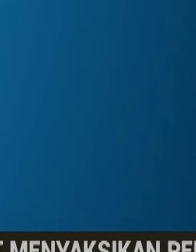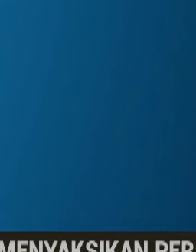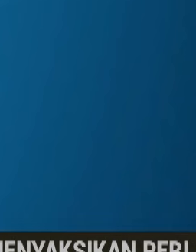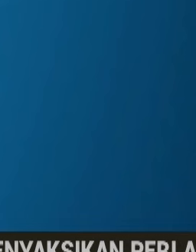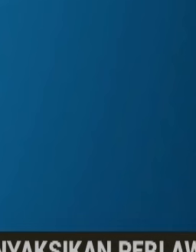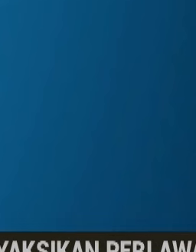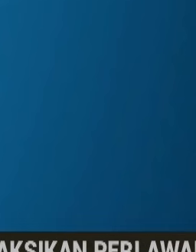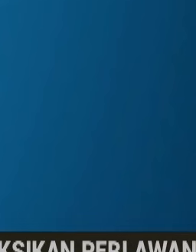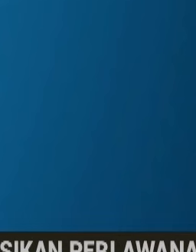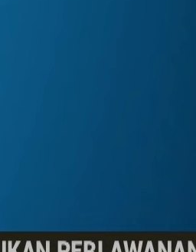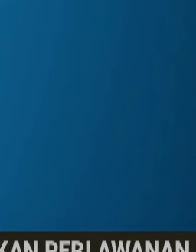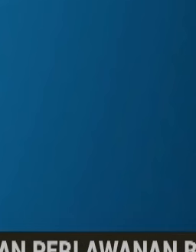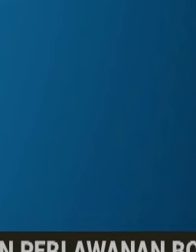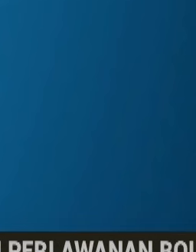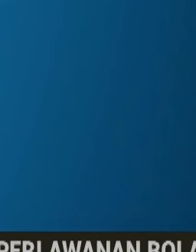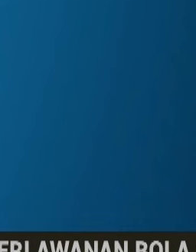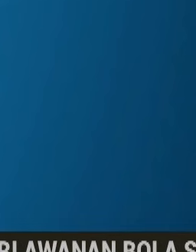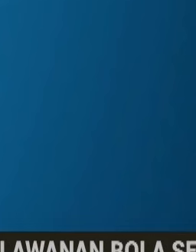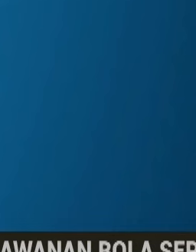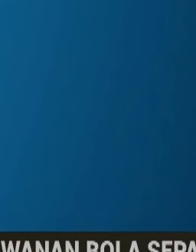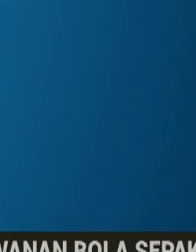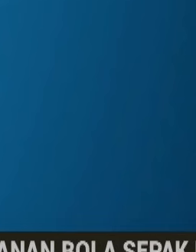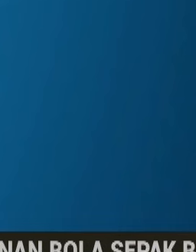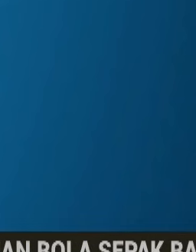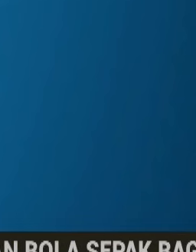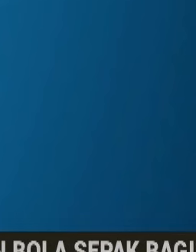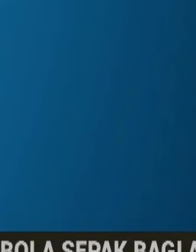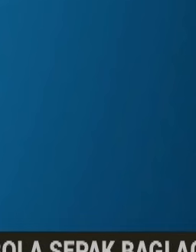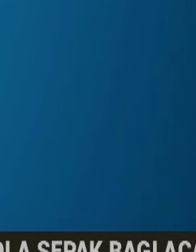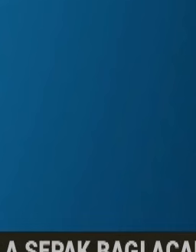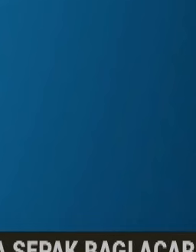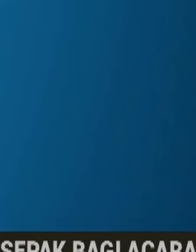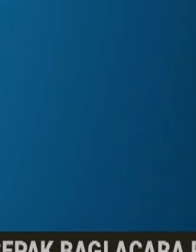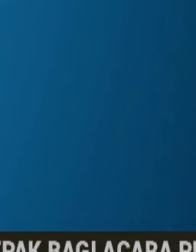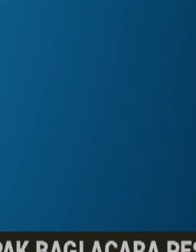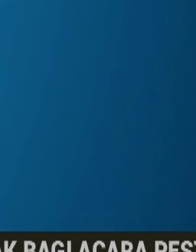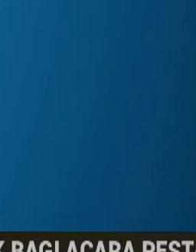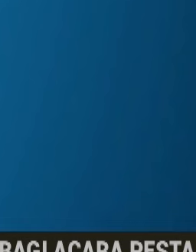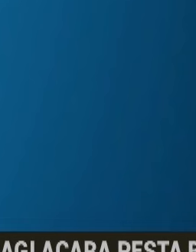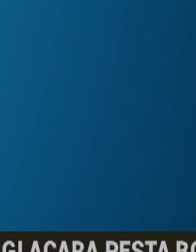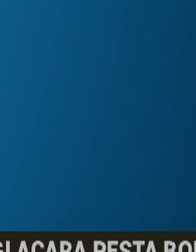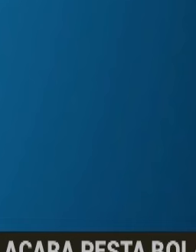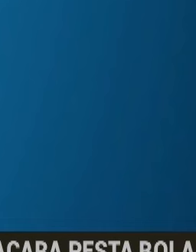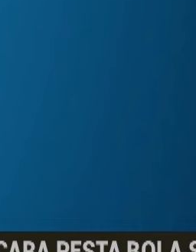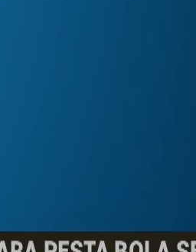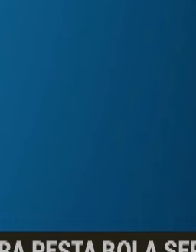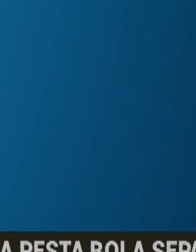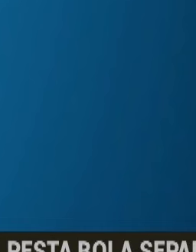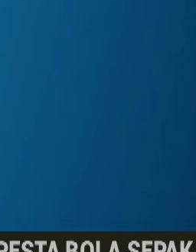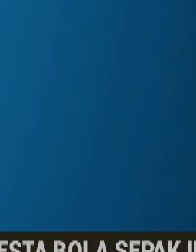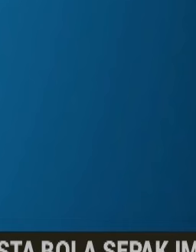Syarikat Pengeraja Yusof bin Pengeraja Ahmad Sdn Bhd dan Jinsho Sdn Bhd dikendaki menjelaskan kompaun dalam tempoh 7